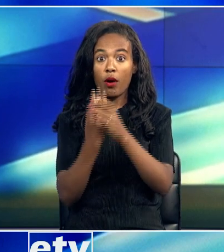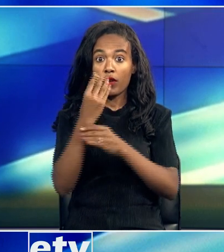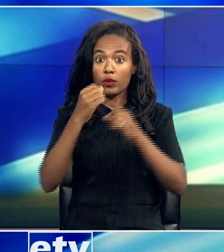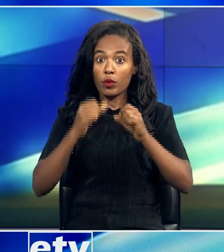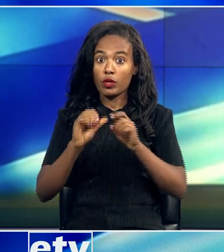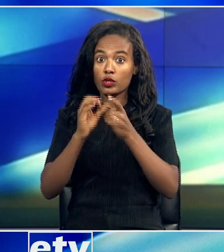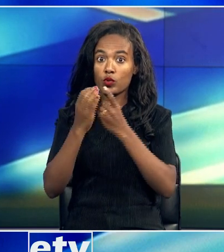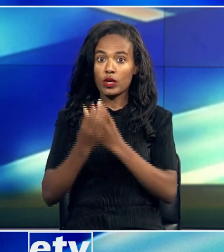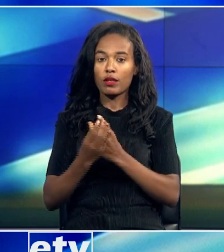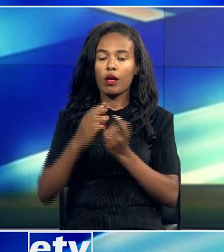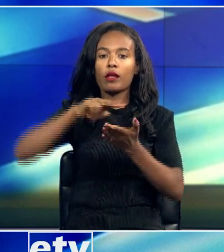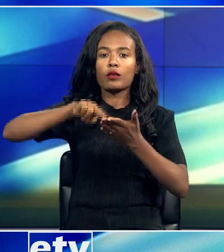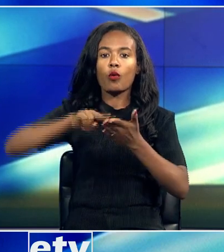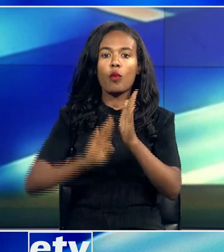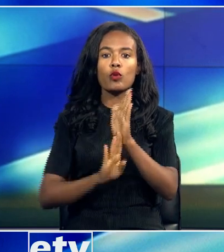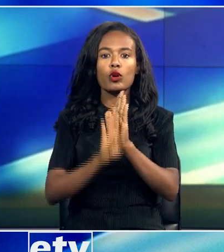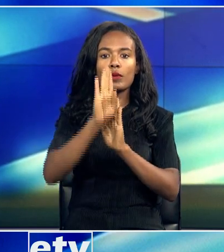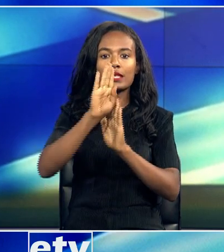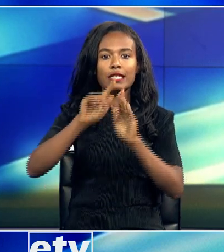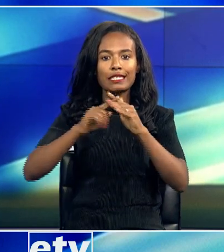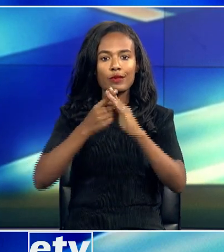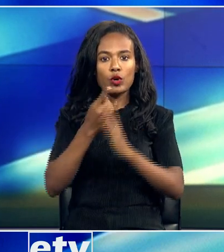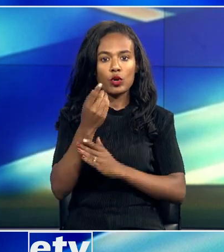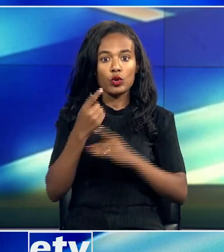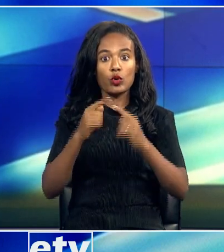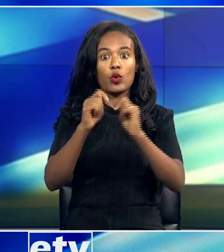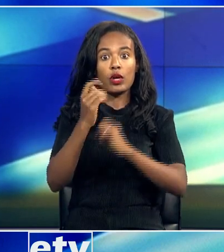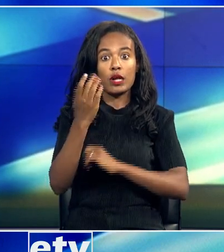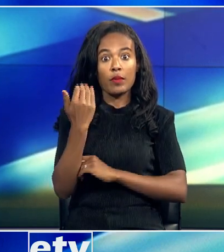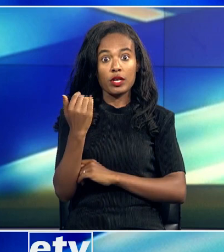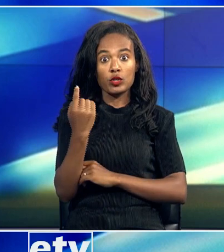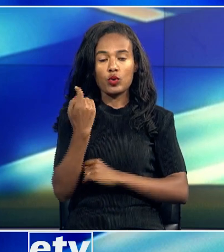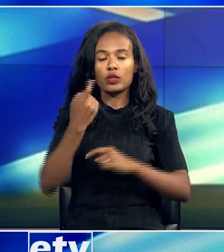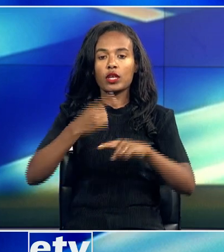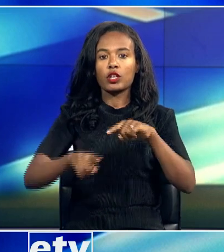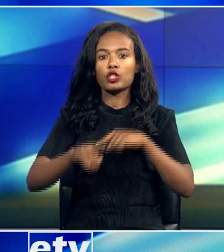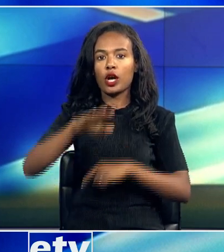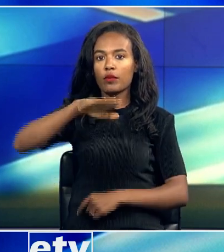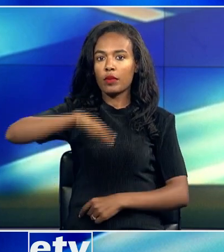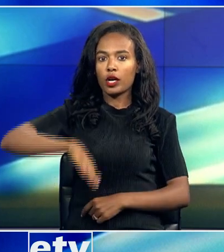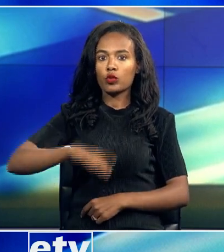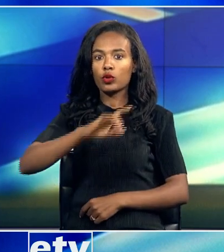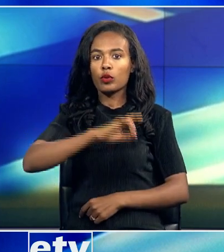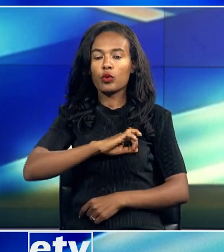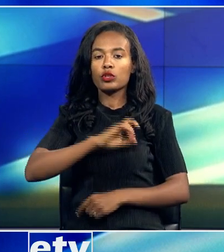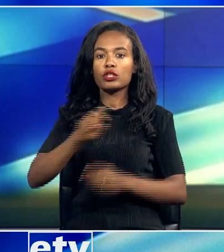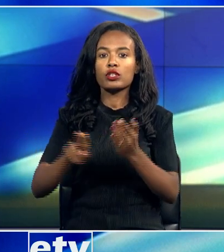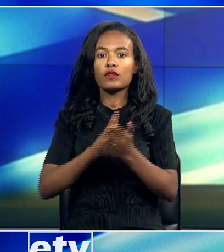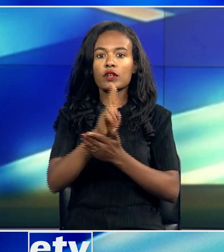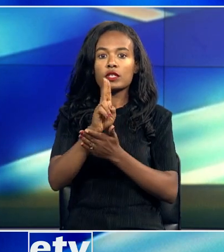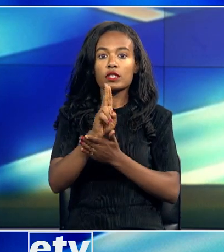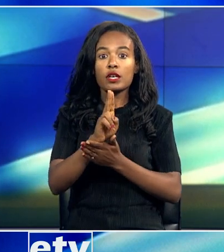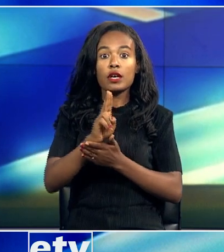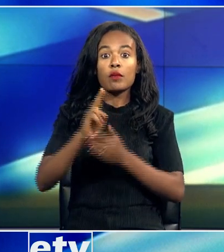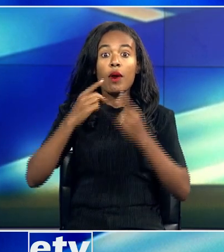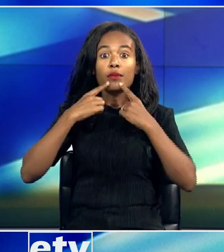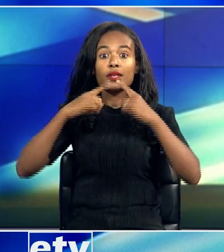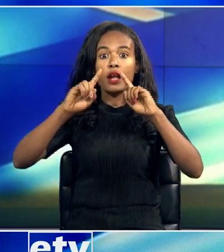መልኩ ተቋሙን ለማሳደግ ተሞክሮ የነበረ ቢሆንም ሳይቻል መቅረቱ የፖሊስ ዩኒቨርሲቲ ማብሰሪያ መርሃ